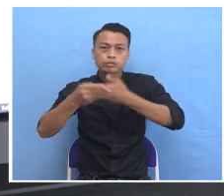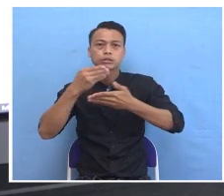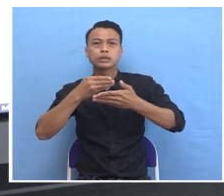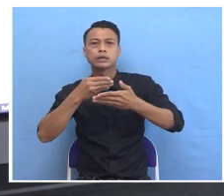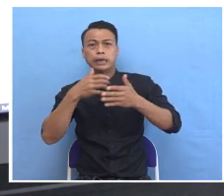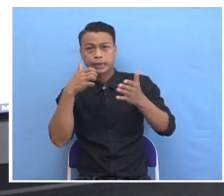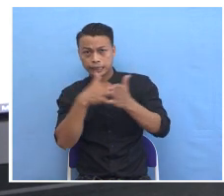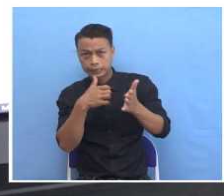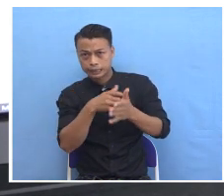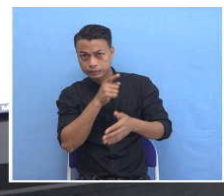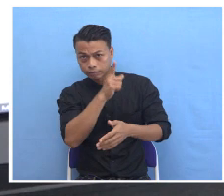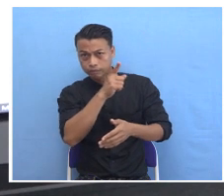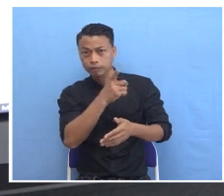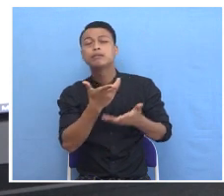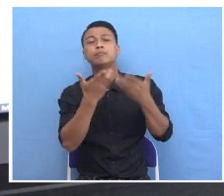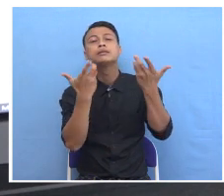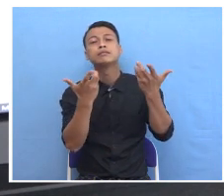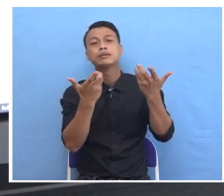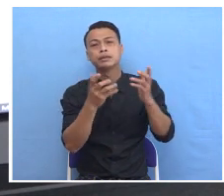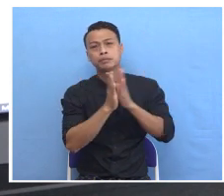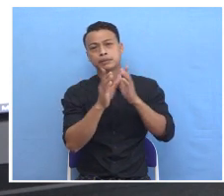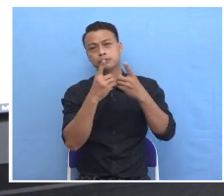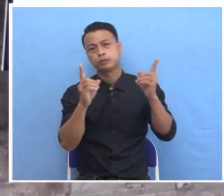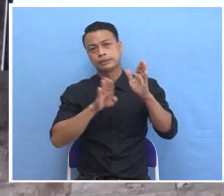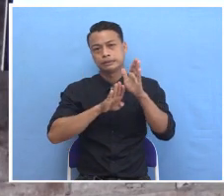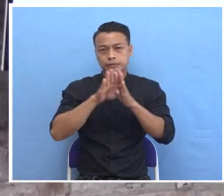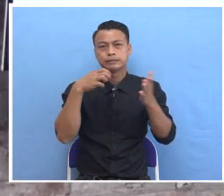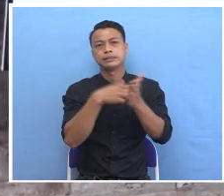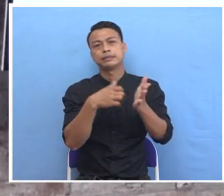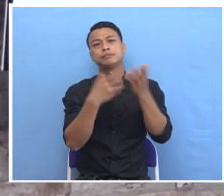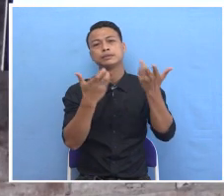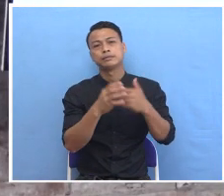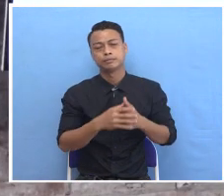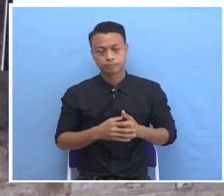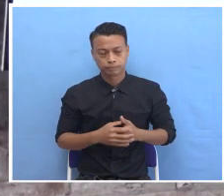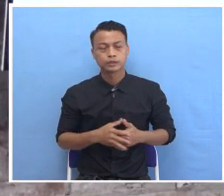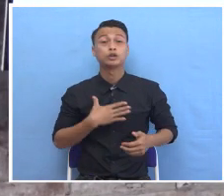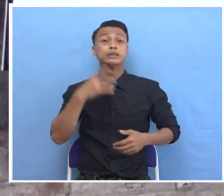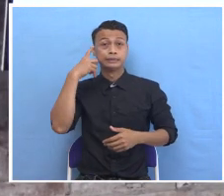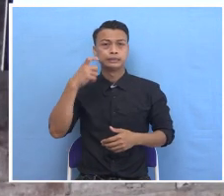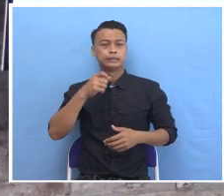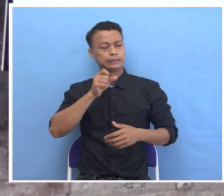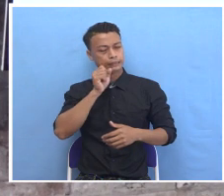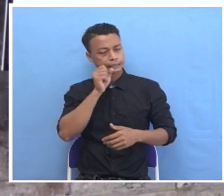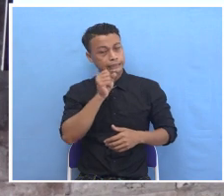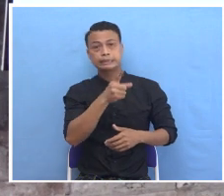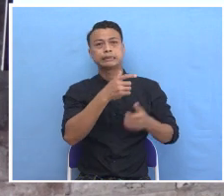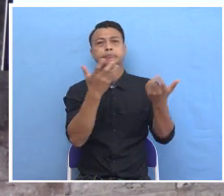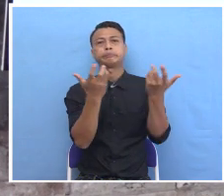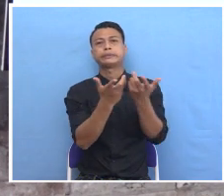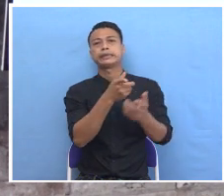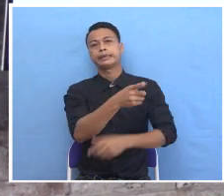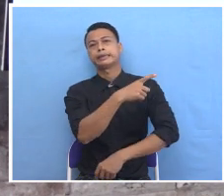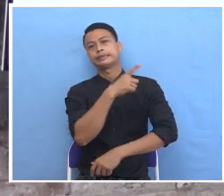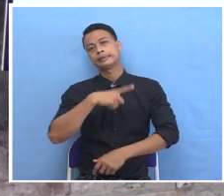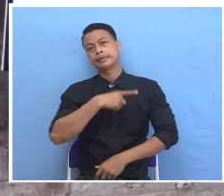ala jono lo ye di ka pia tana ba pi mele sure hau jono suni se chima re kina di ka pia tana lo sita bo ya sita ye